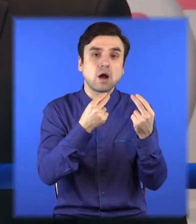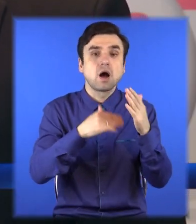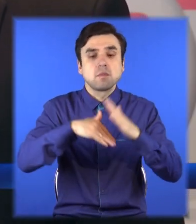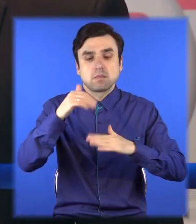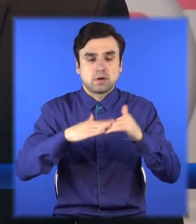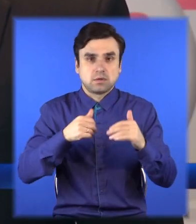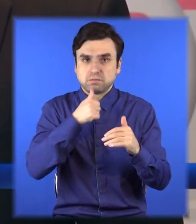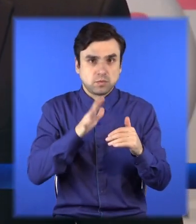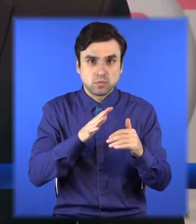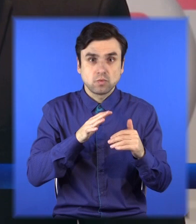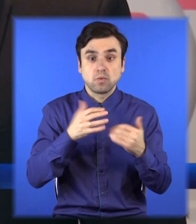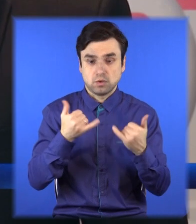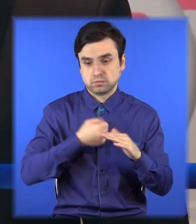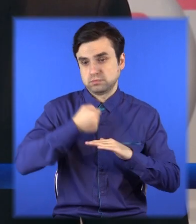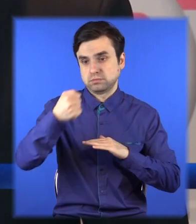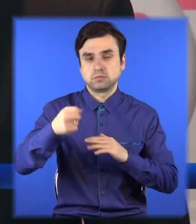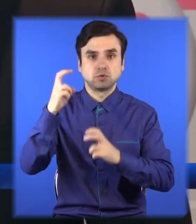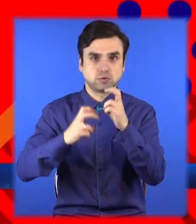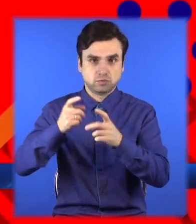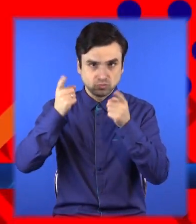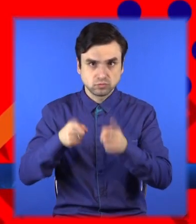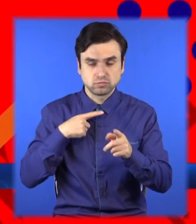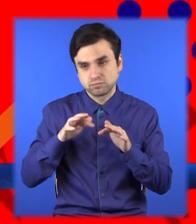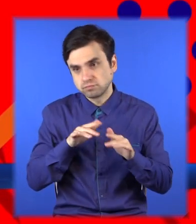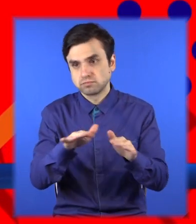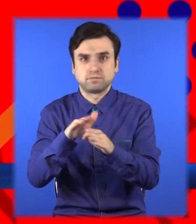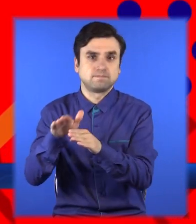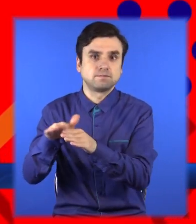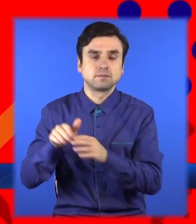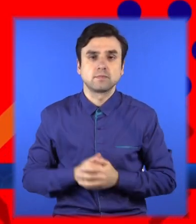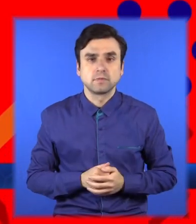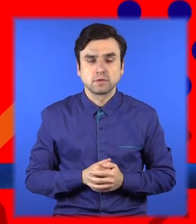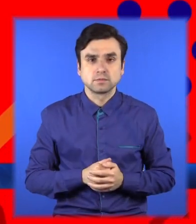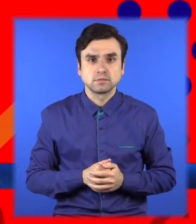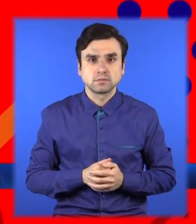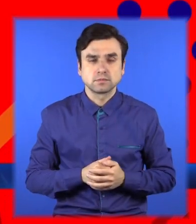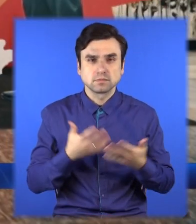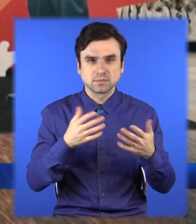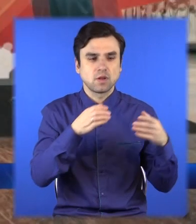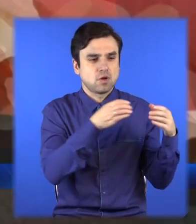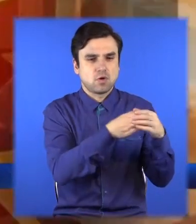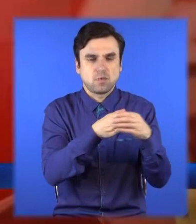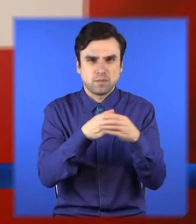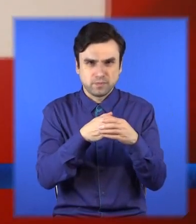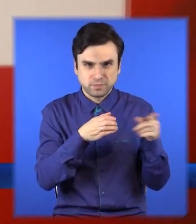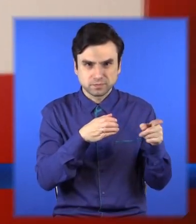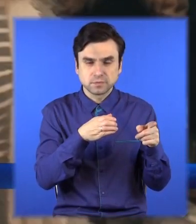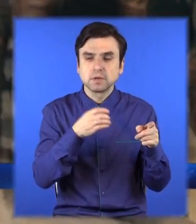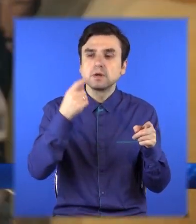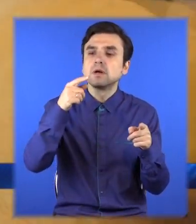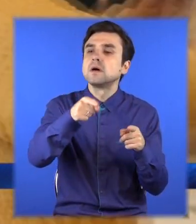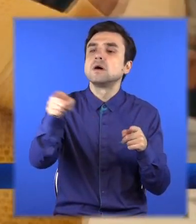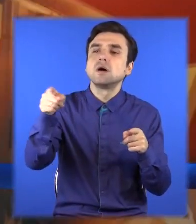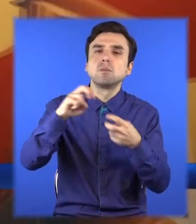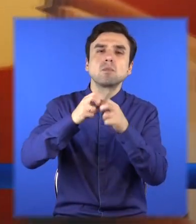и непосредственно применяю этот опыт там. Для участі у чемпіонаті команди обирають цікаву для себе тему та подають заявку.